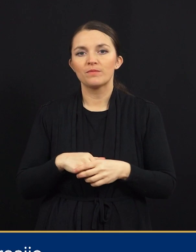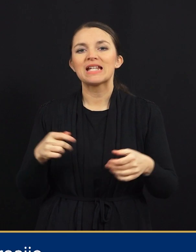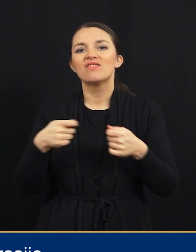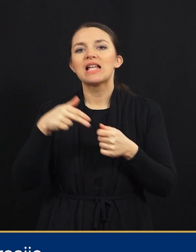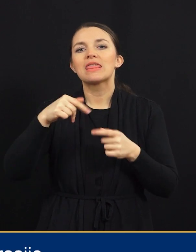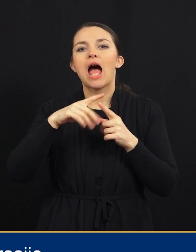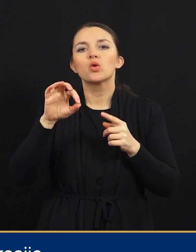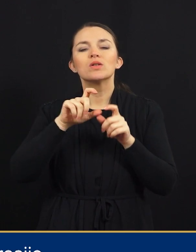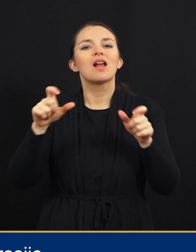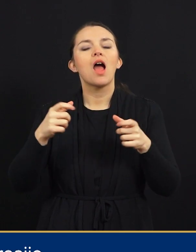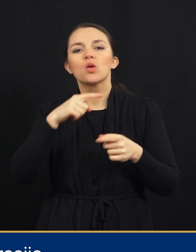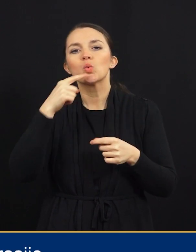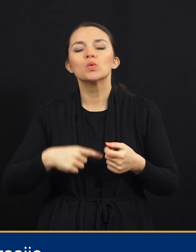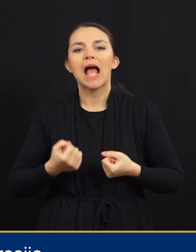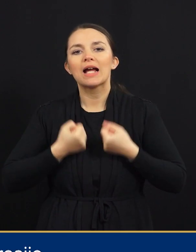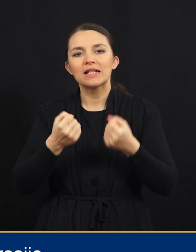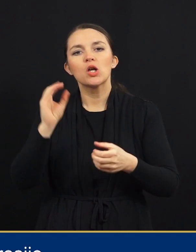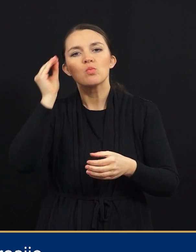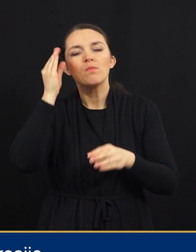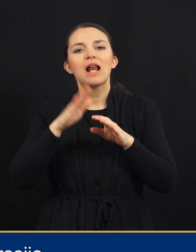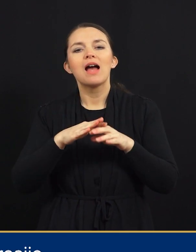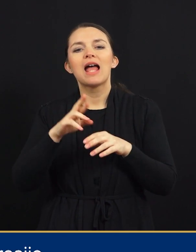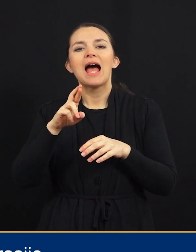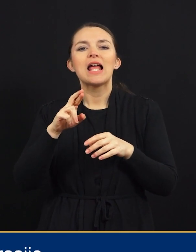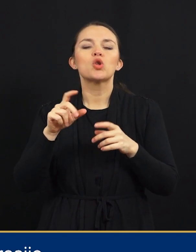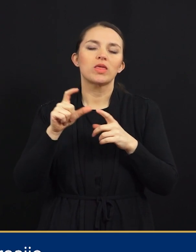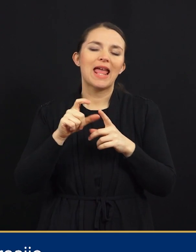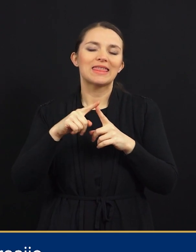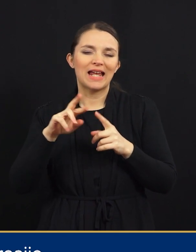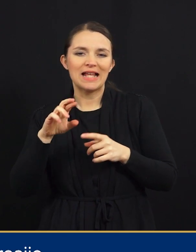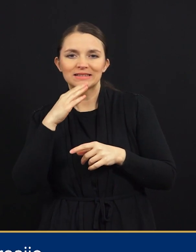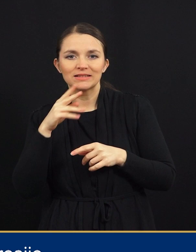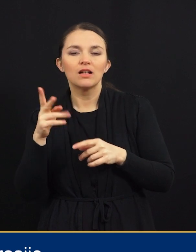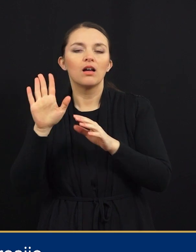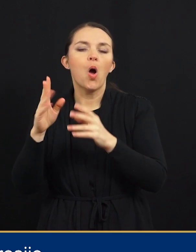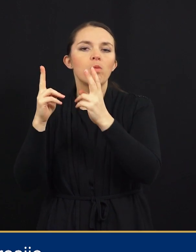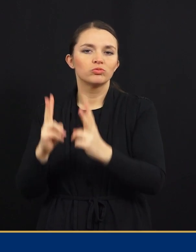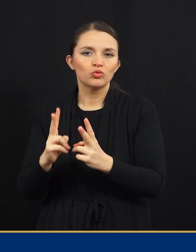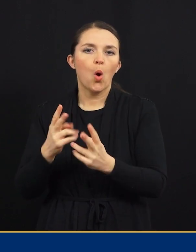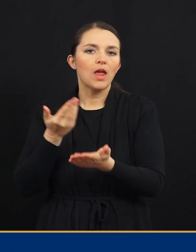Zveza NATO je zaradi ruske agresije spomnila na raison d'être svojega obstoja.